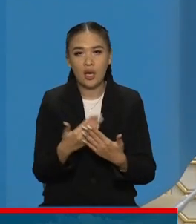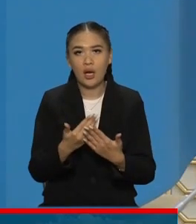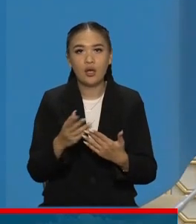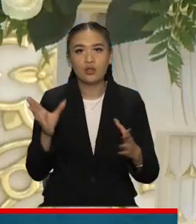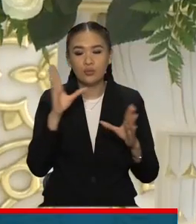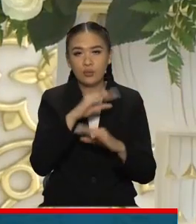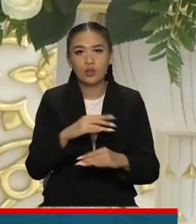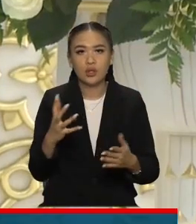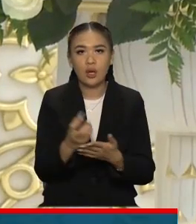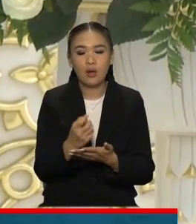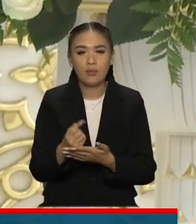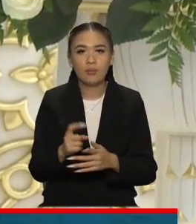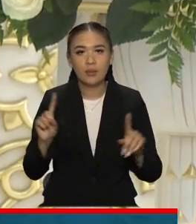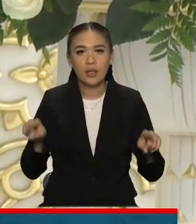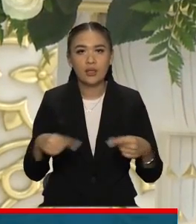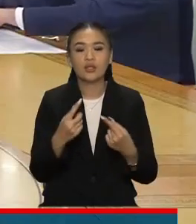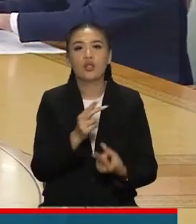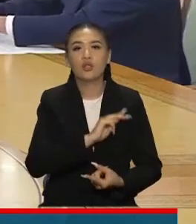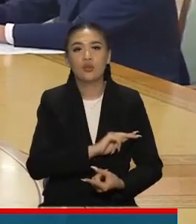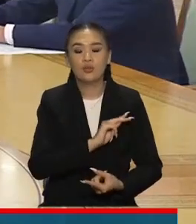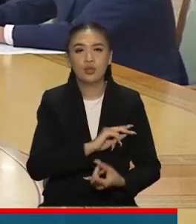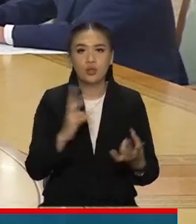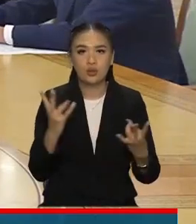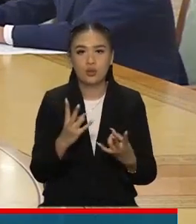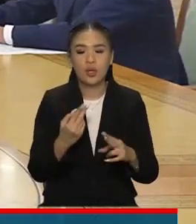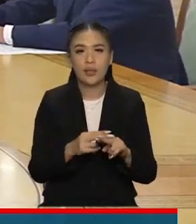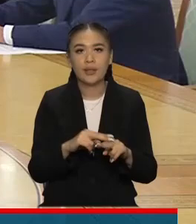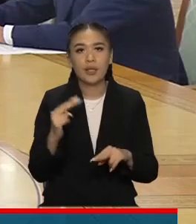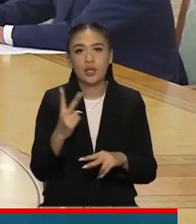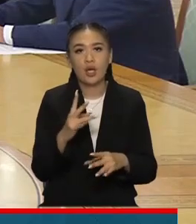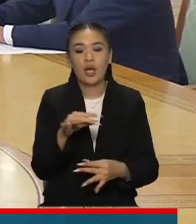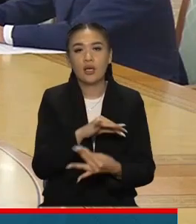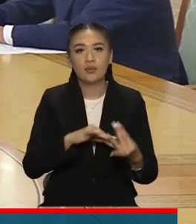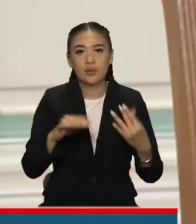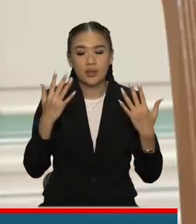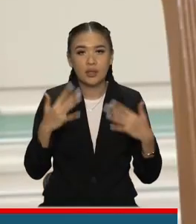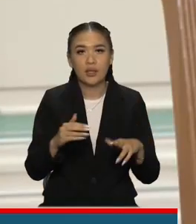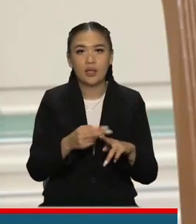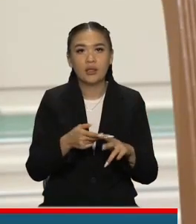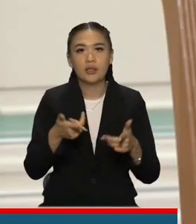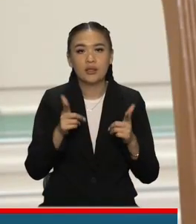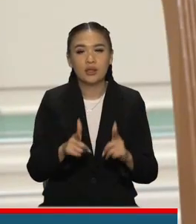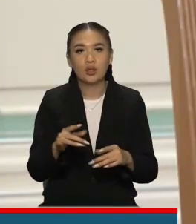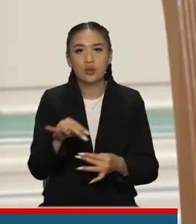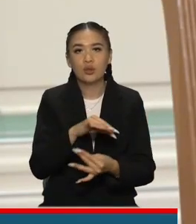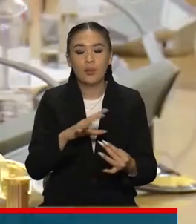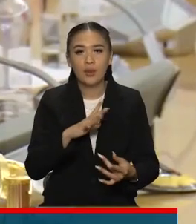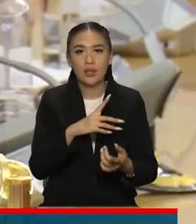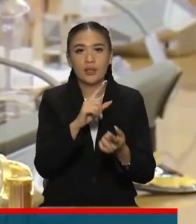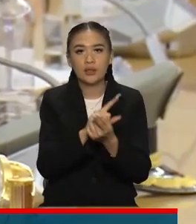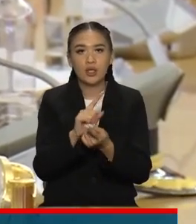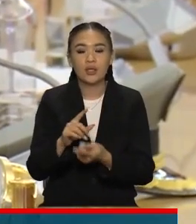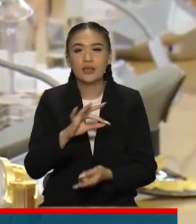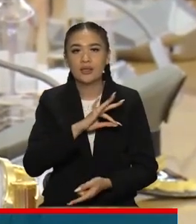мүмкіндіктер тауып, бірлесе жұмыс істеуіміз керек. Екеуара әңгімеден кейін кеңейтілген құрамда келіссөз өтті. Бұл кездесу өзара